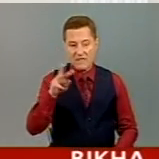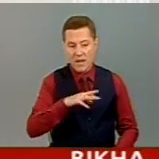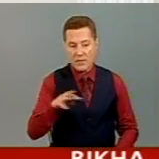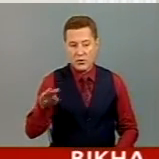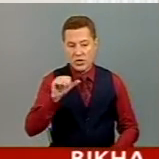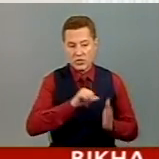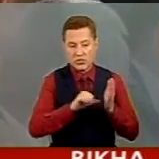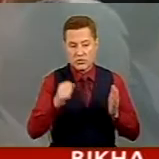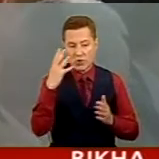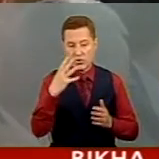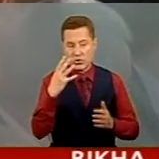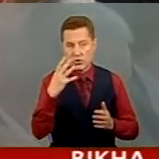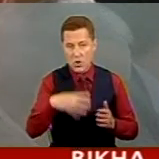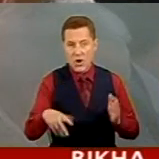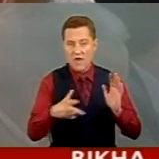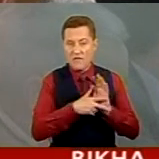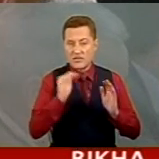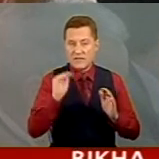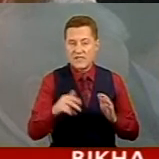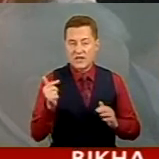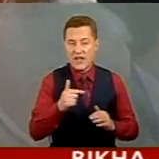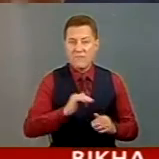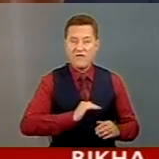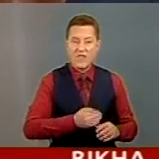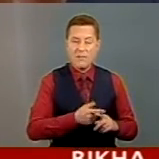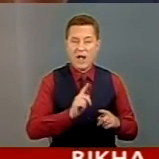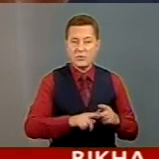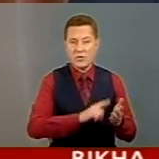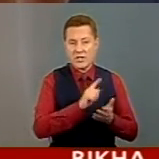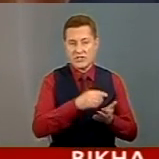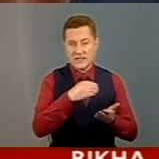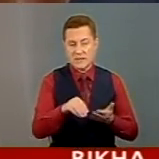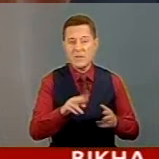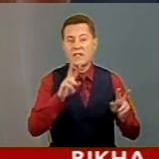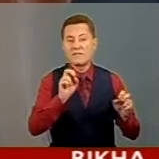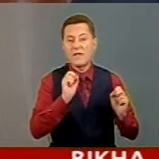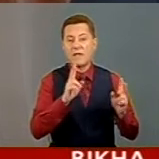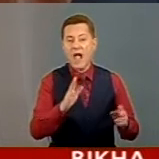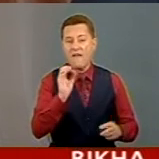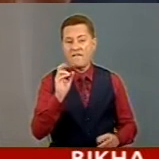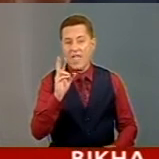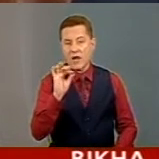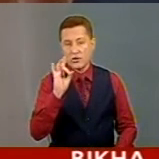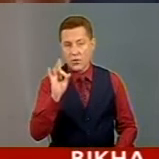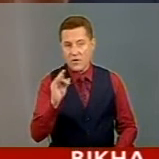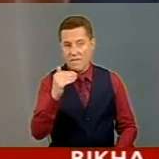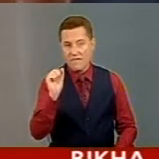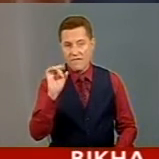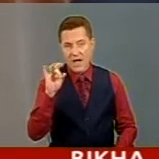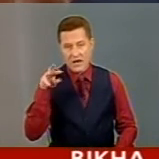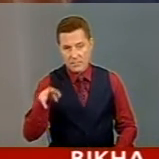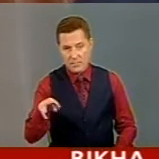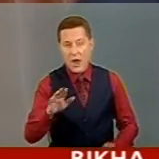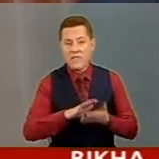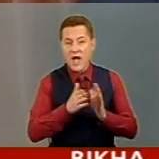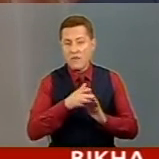648 тысяч гривен. Фирма, которая должна закупить препараты, как называется? Вектор Фарм. Вектор Фарм. Вектор Фарм, да. Вектор Фарм.